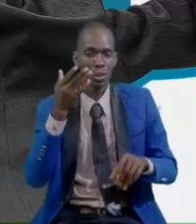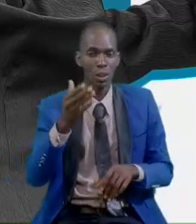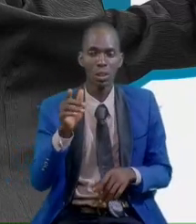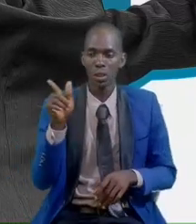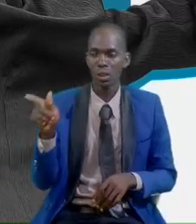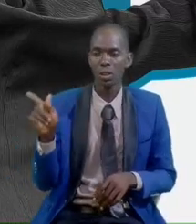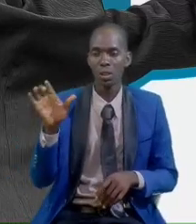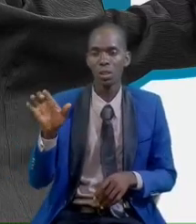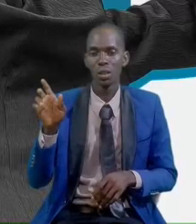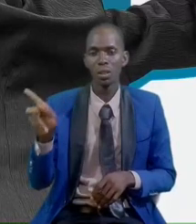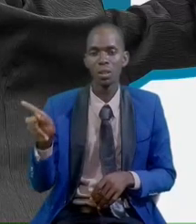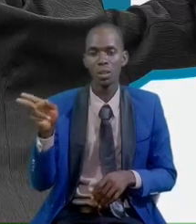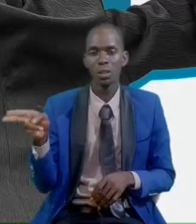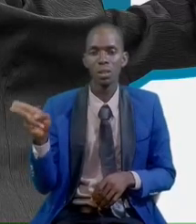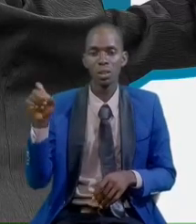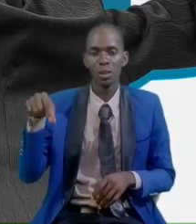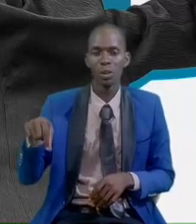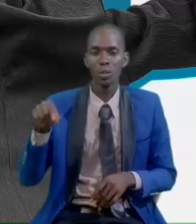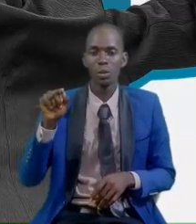d'ici que